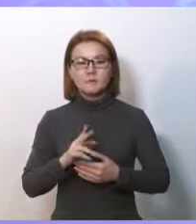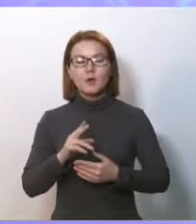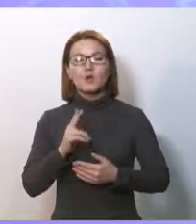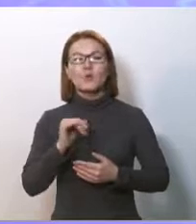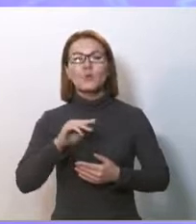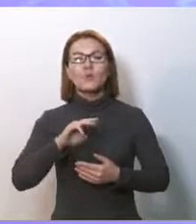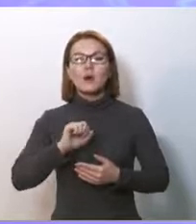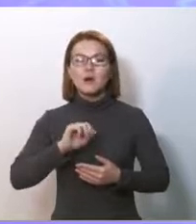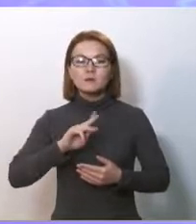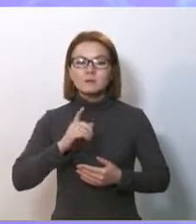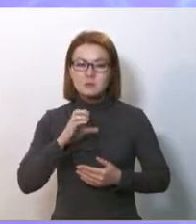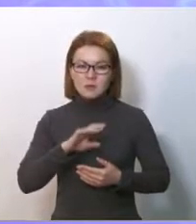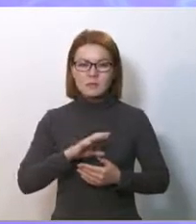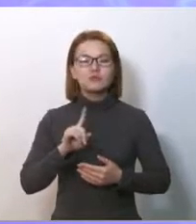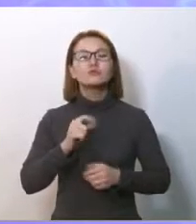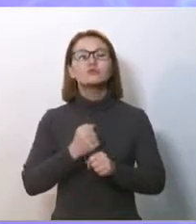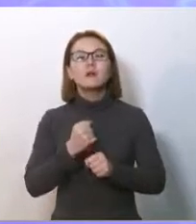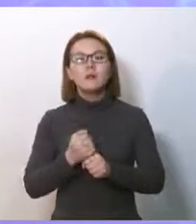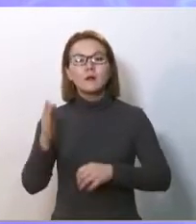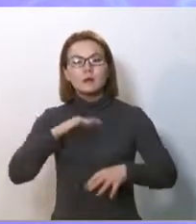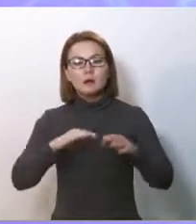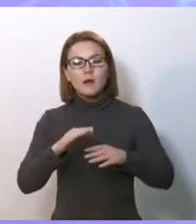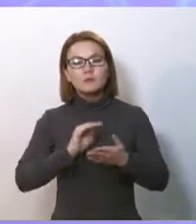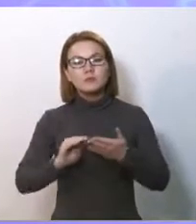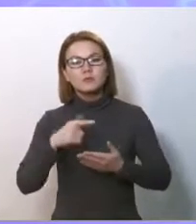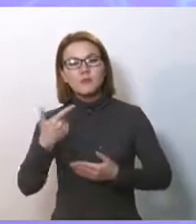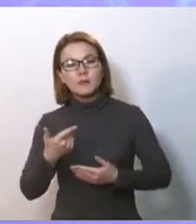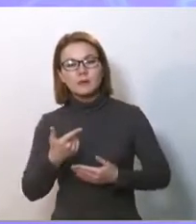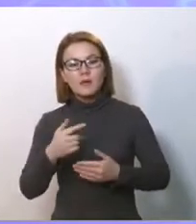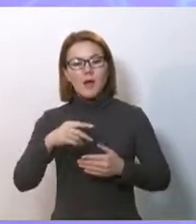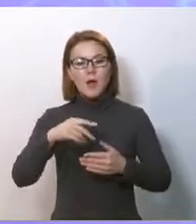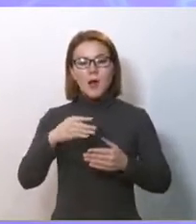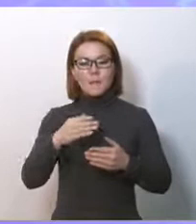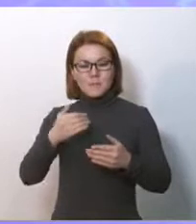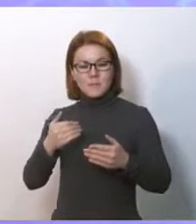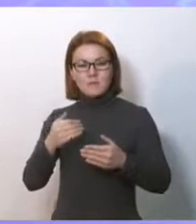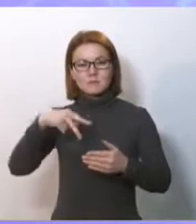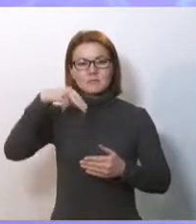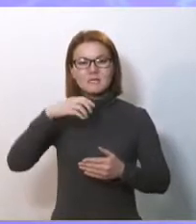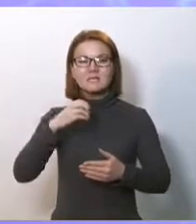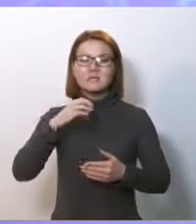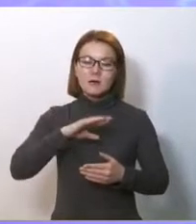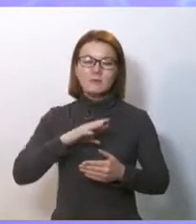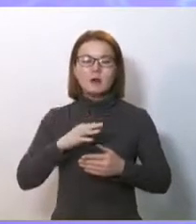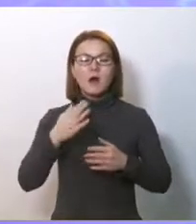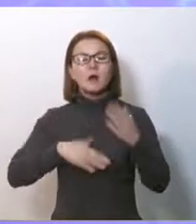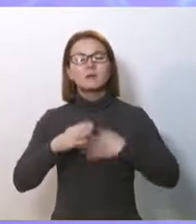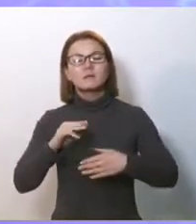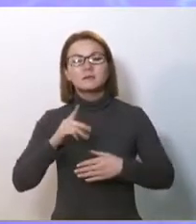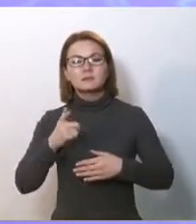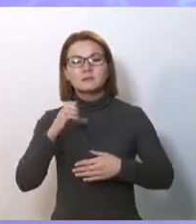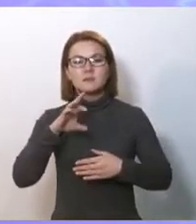«Купаться», «что делать?» пишется мягкий знак перед суффиксом «ся». «Радоваться»,